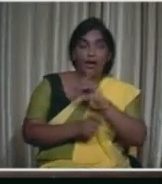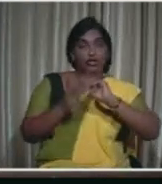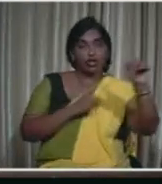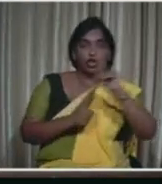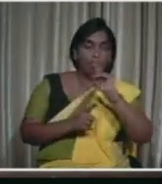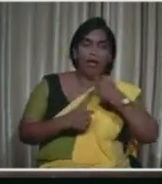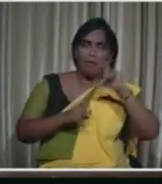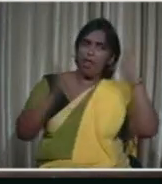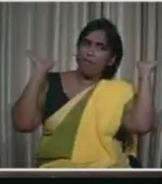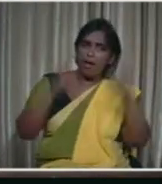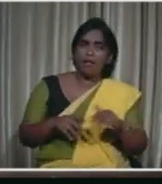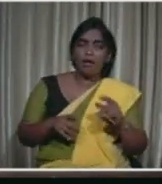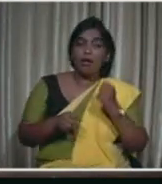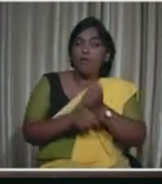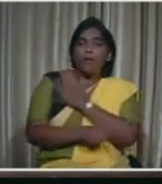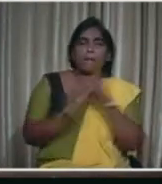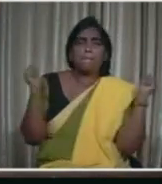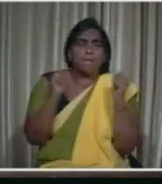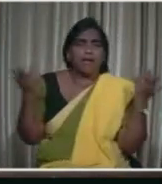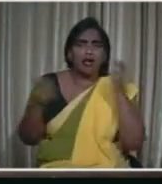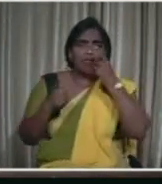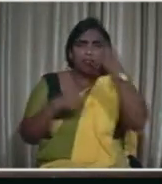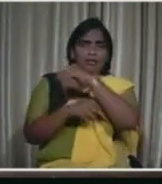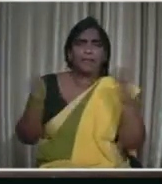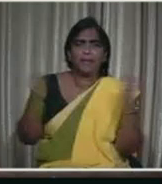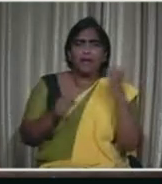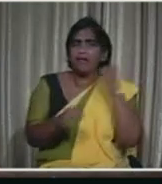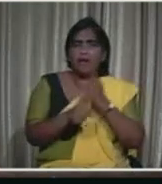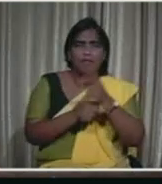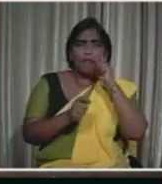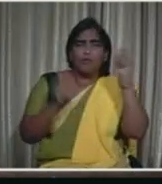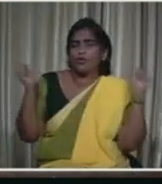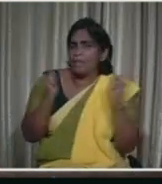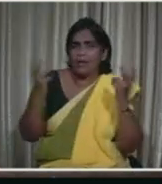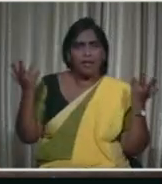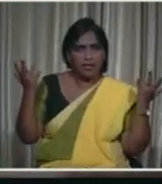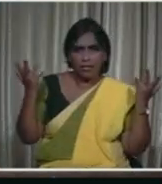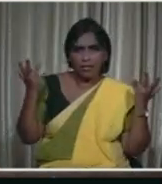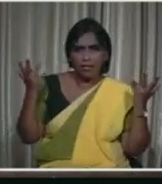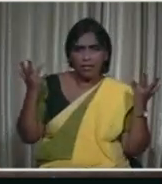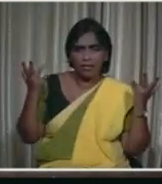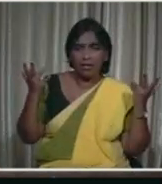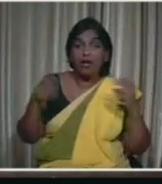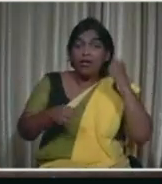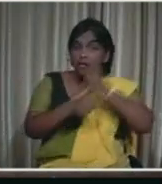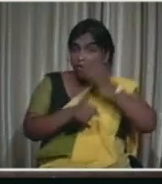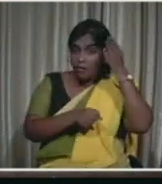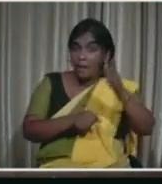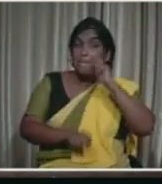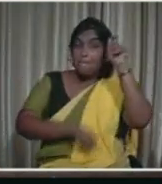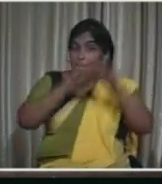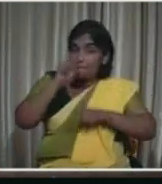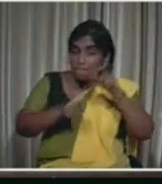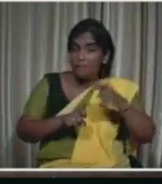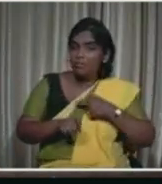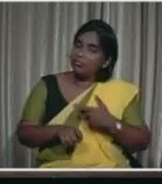bayar ni, yang gotae dia na bayar ni, me andu orang bayar ni, me andu orang, minisut tak